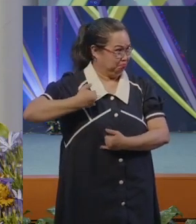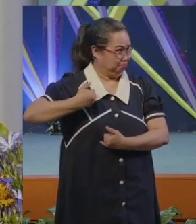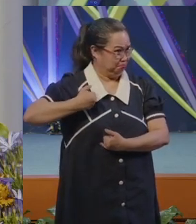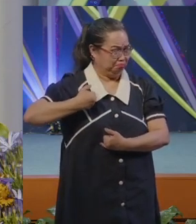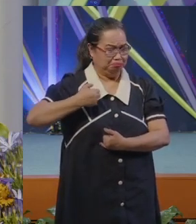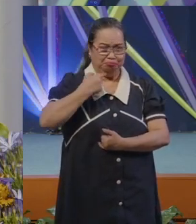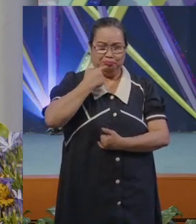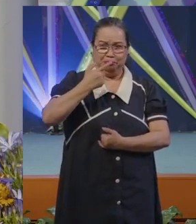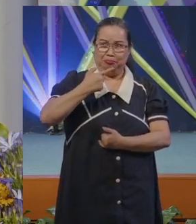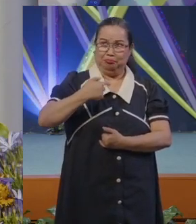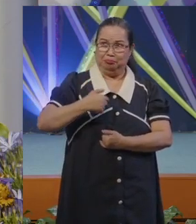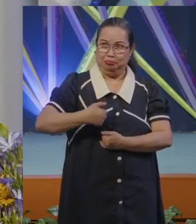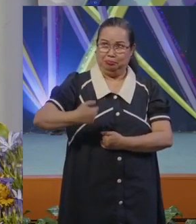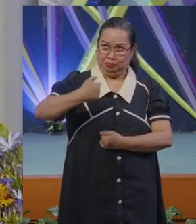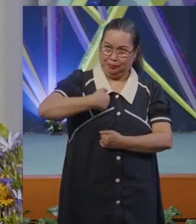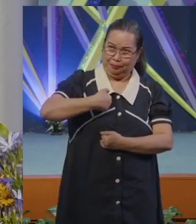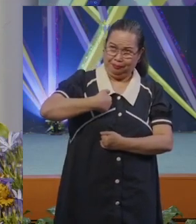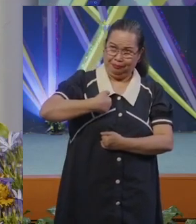parang